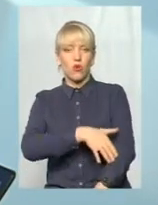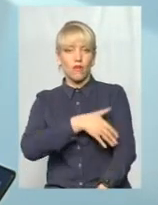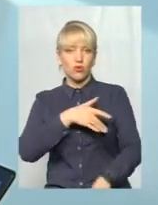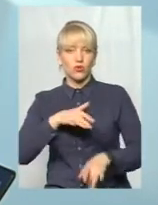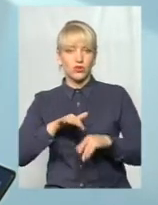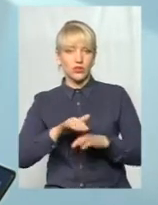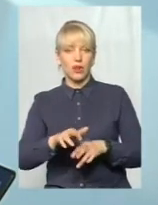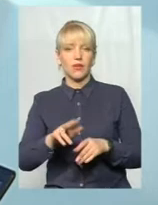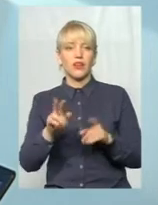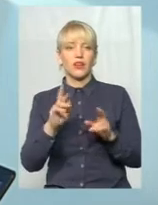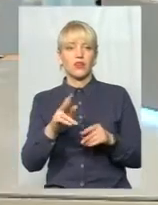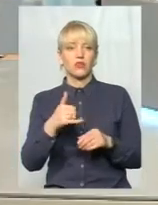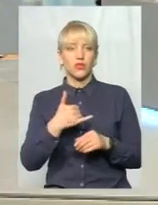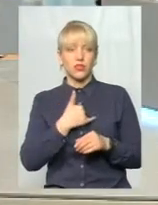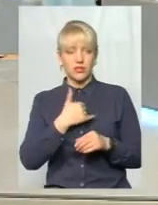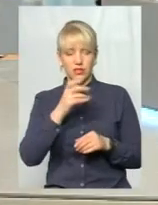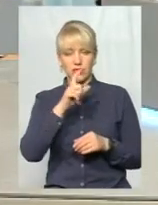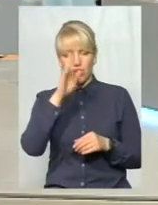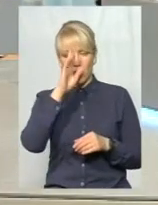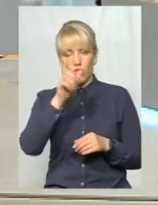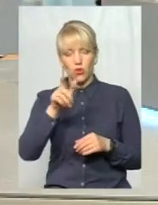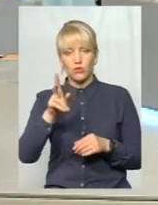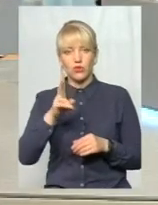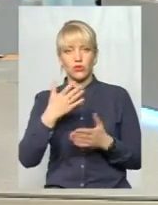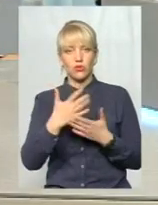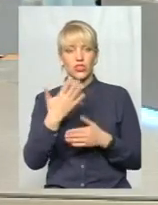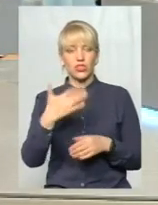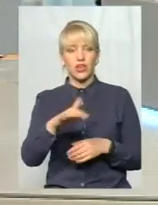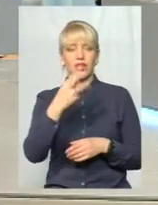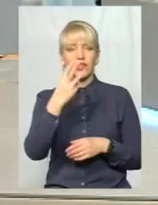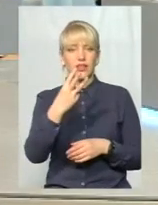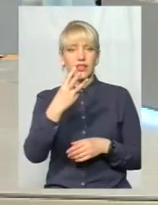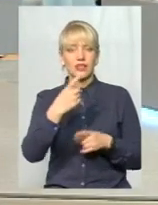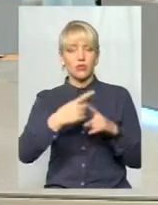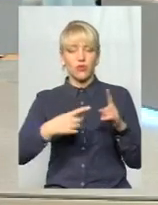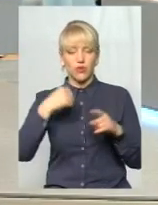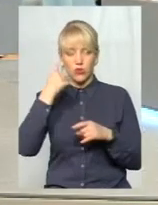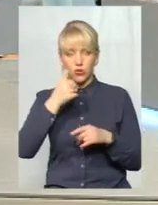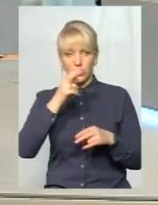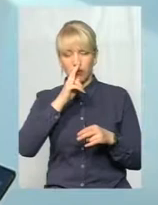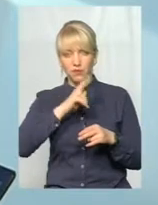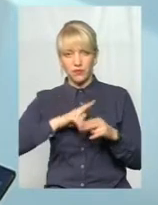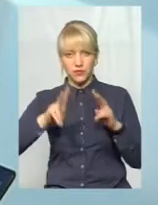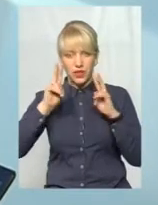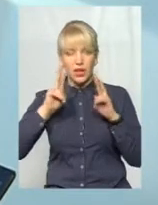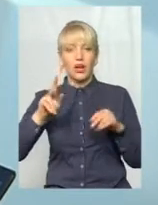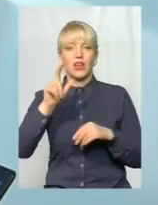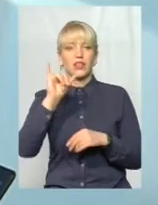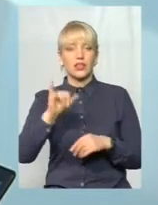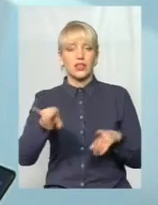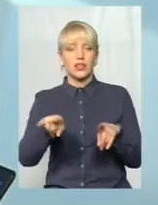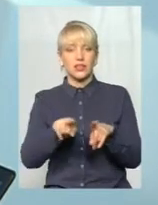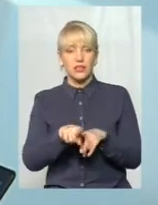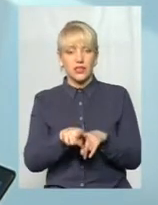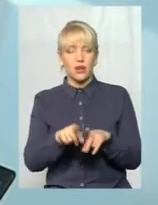як в нас фактично з нашими хлопцями, які вже 3,5 роки фактично знаходяться безвісті відсутні. І так само